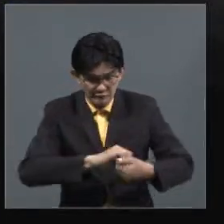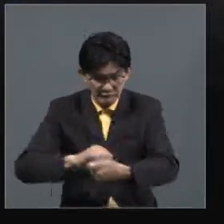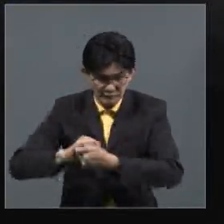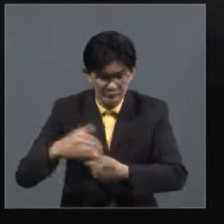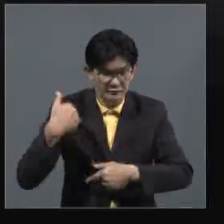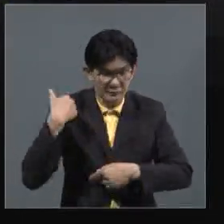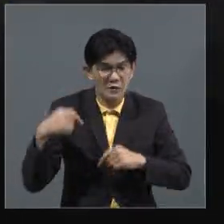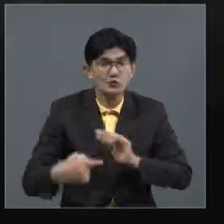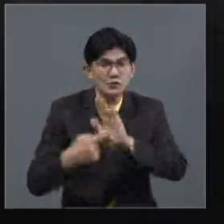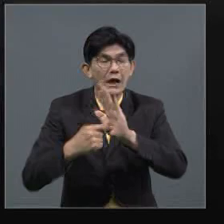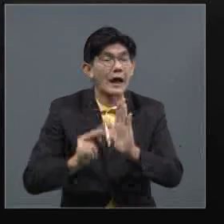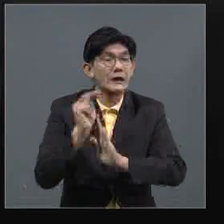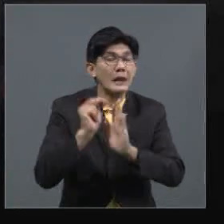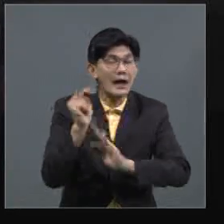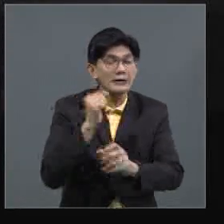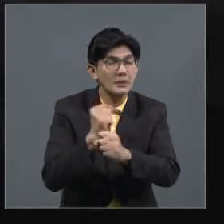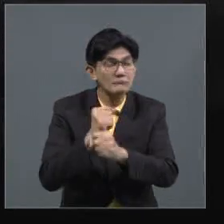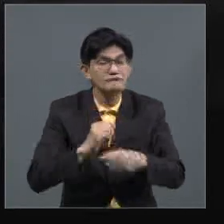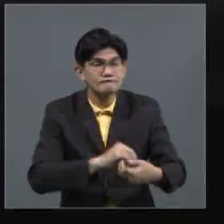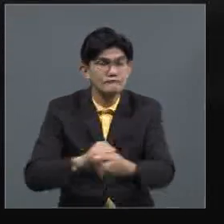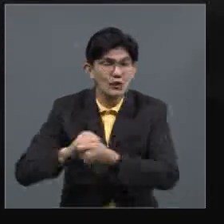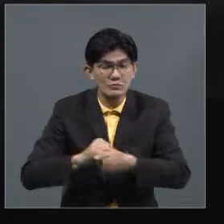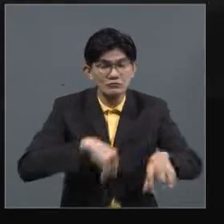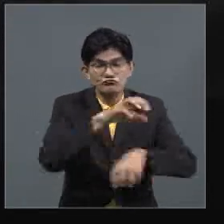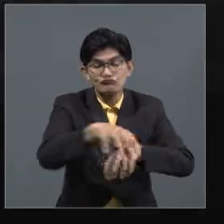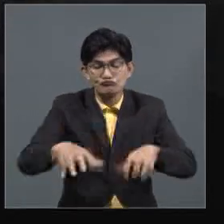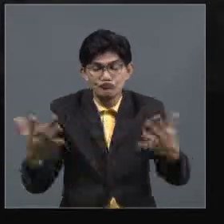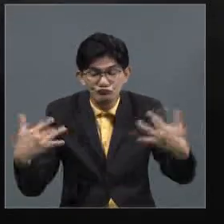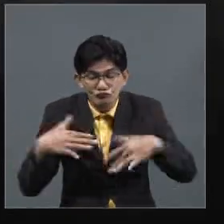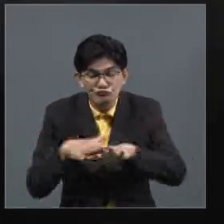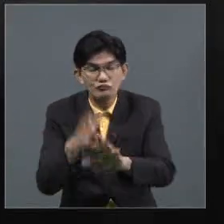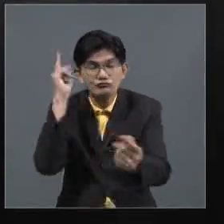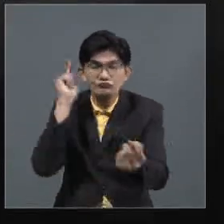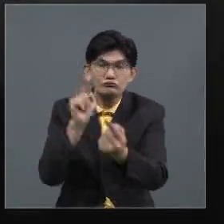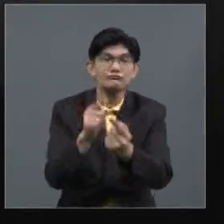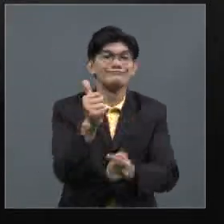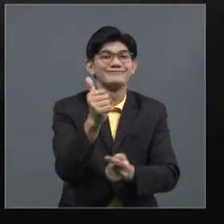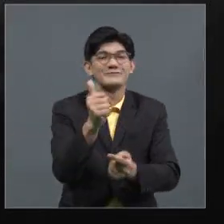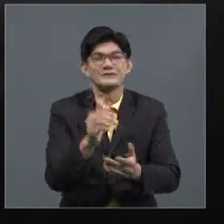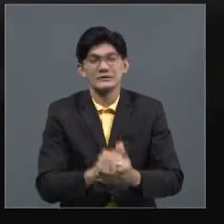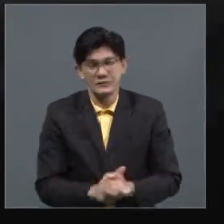ดน่านเชื่อว่าภารกิจนี้ต้องร่วมมือกันหลายหน่วยงานจึงจะประสบความสำเร็จค่ะ